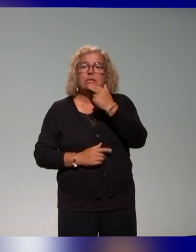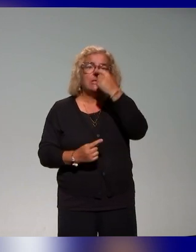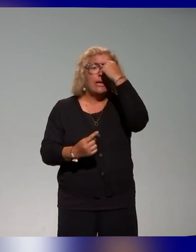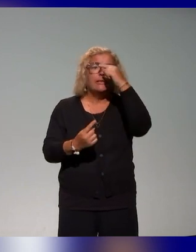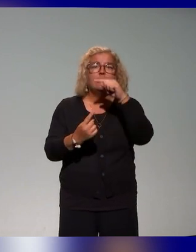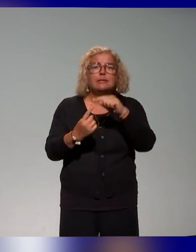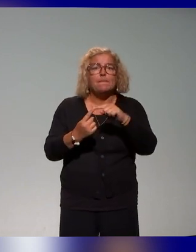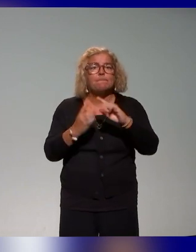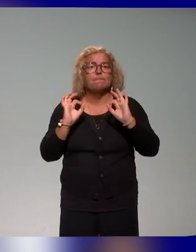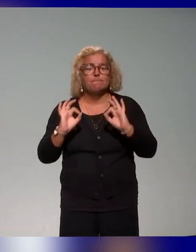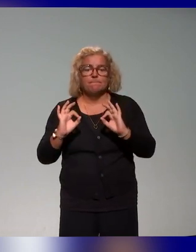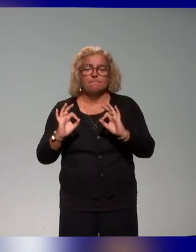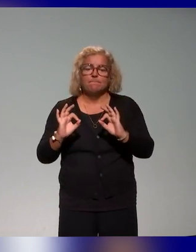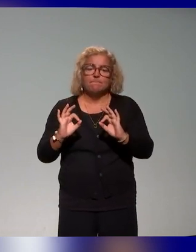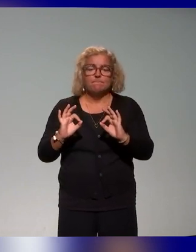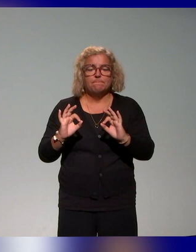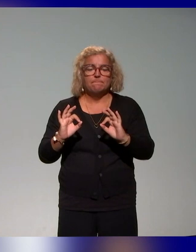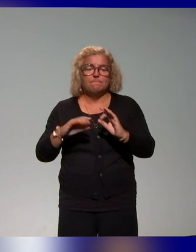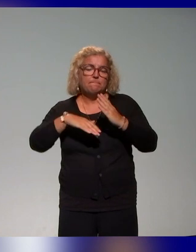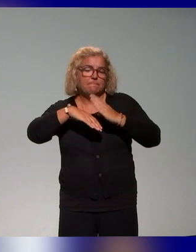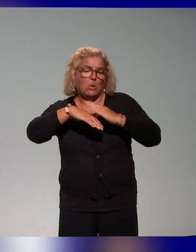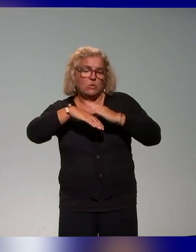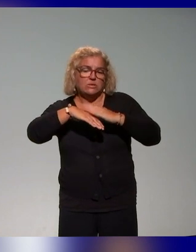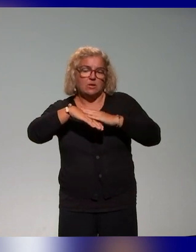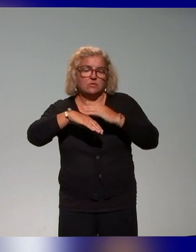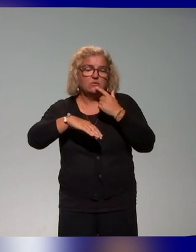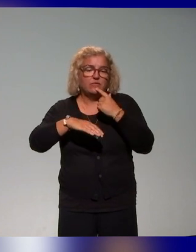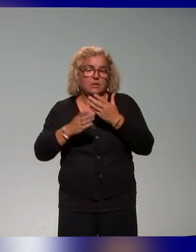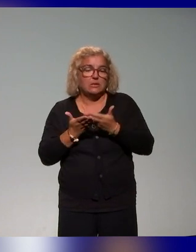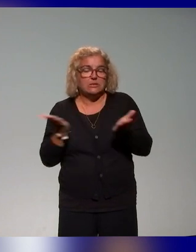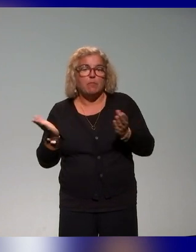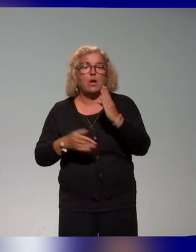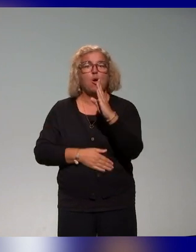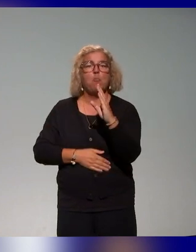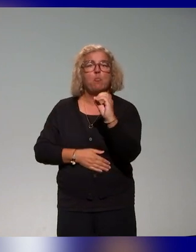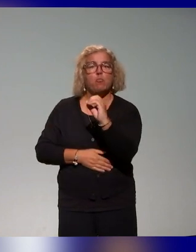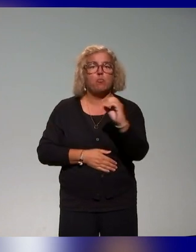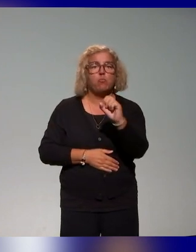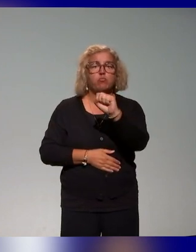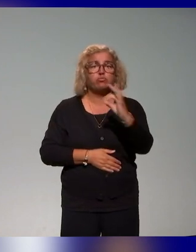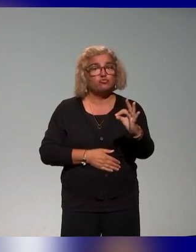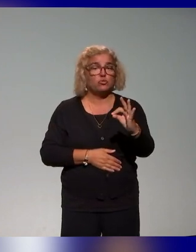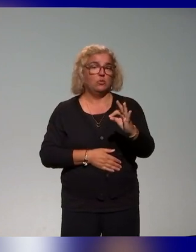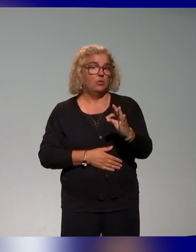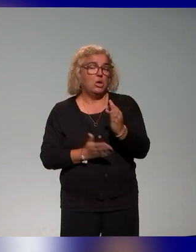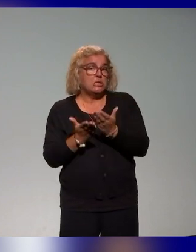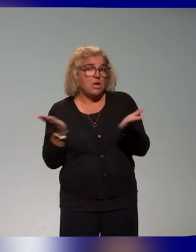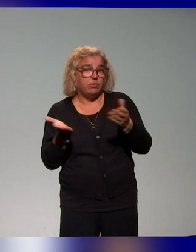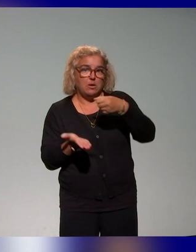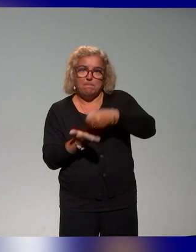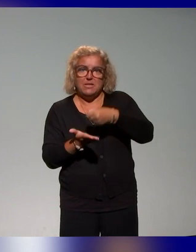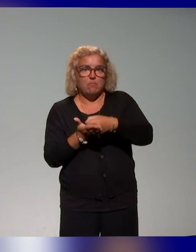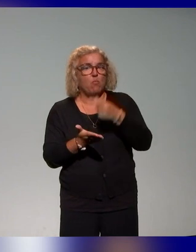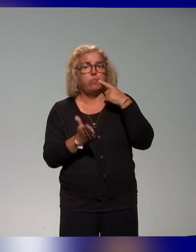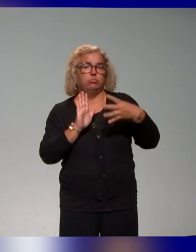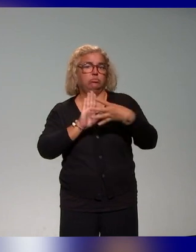préconisé par défaut, qui est Boost. C'est un thème classique, très simple, très minimaliste et qui répond aux critères d'accessibilité de